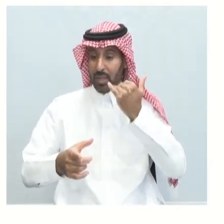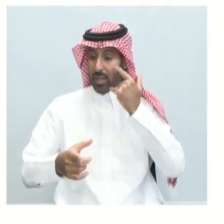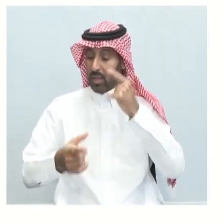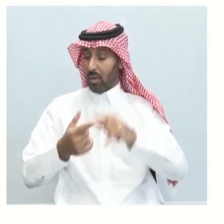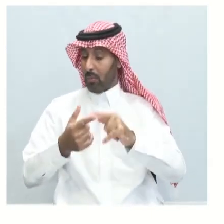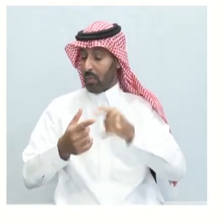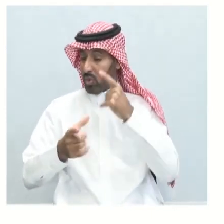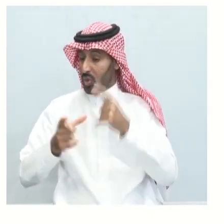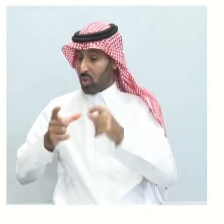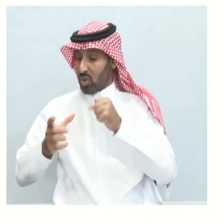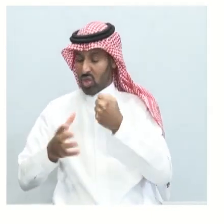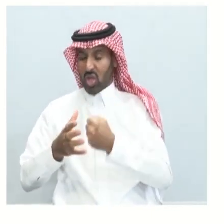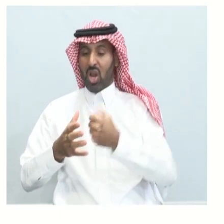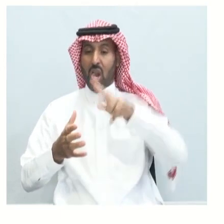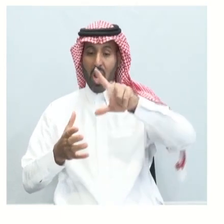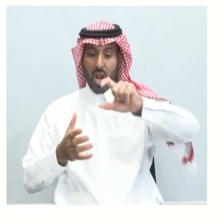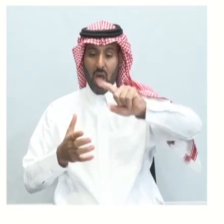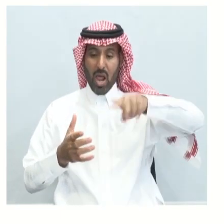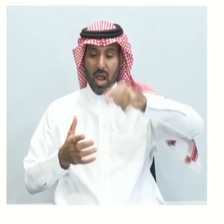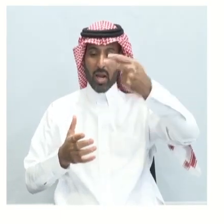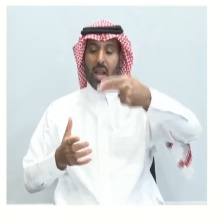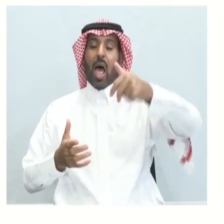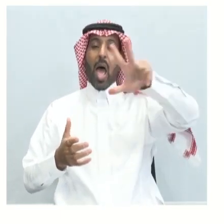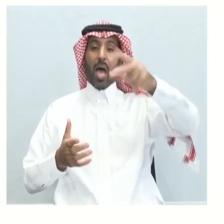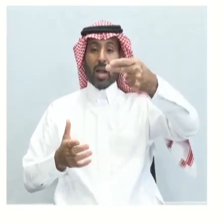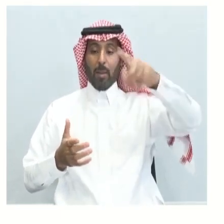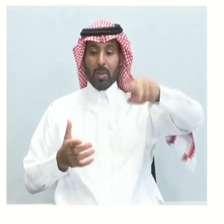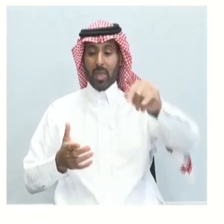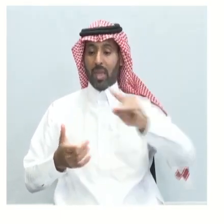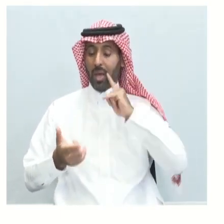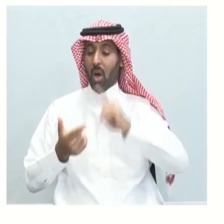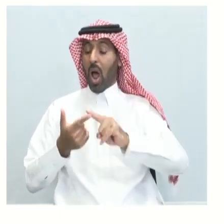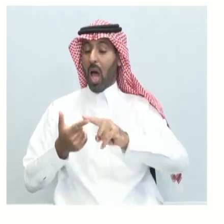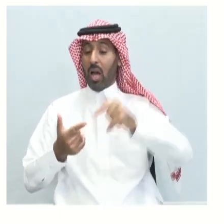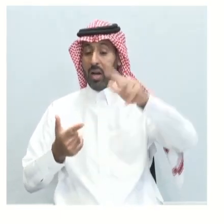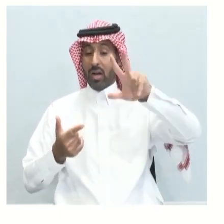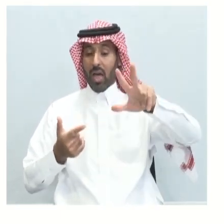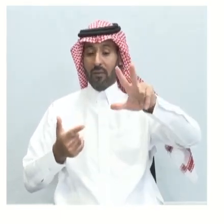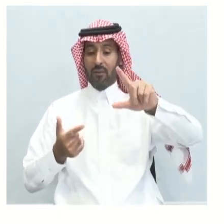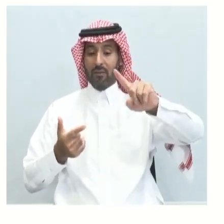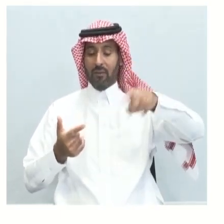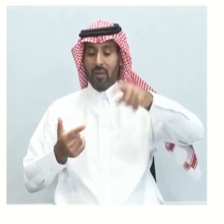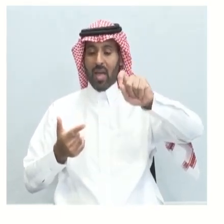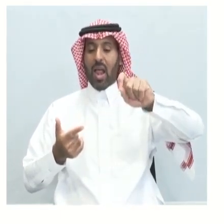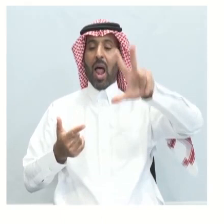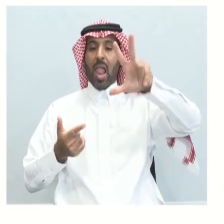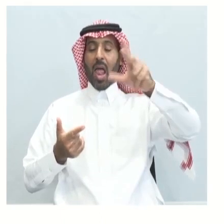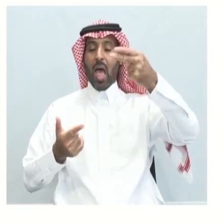الدرع العربي والرف العربي الذي يحتوي على مخزون كبير من النفط